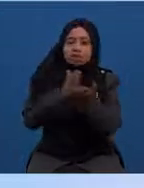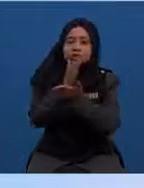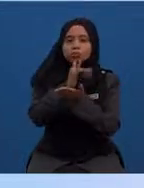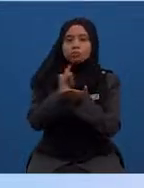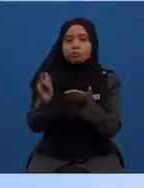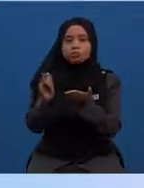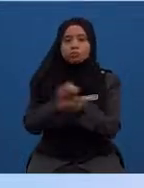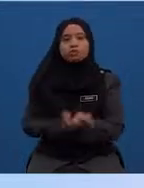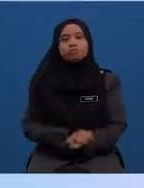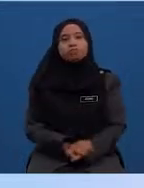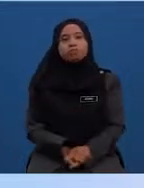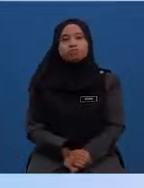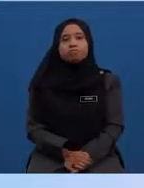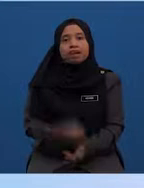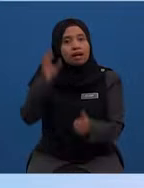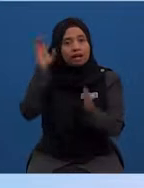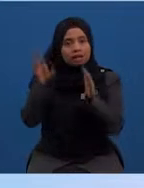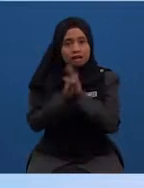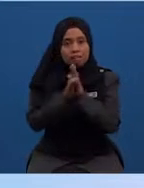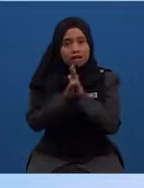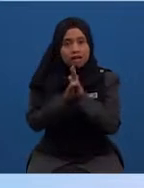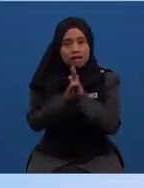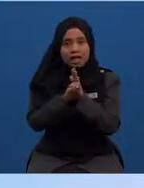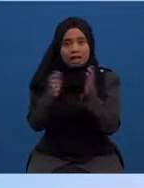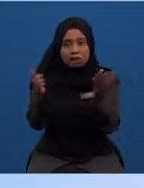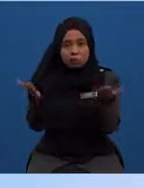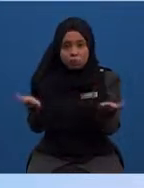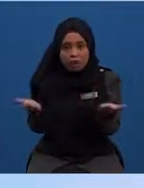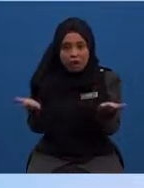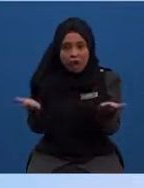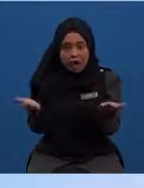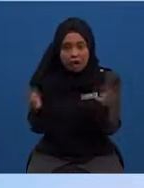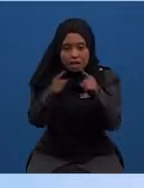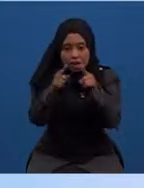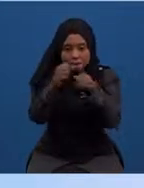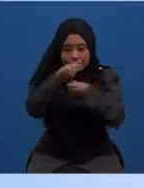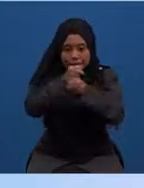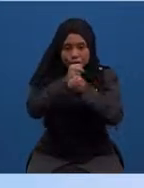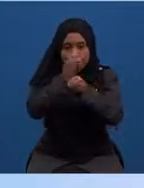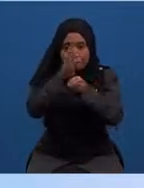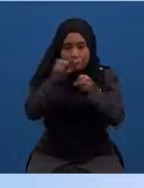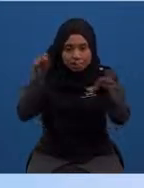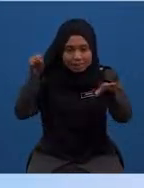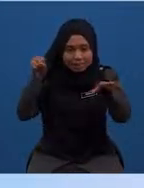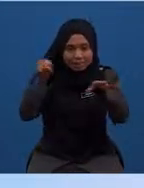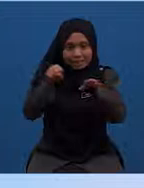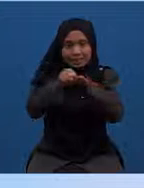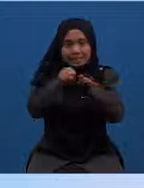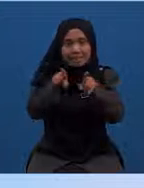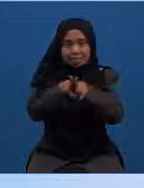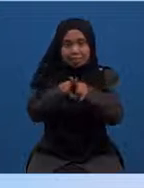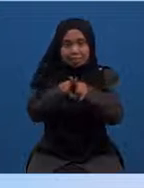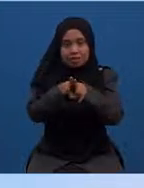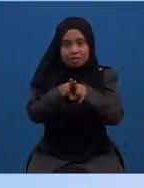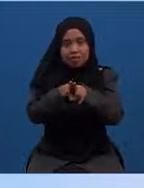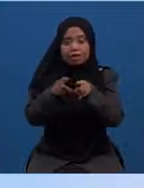Seterusnya, gambar dulang berbentuk segi empat sama. Dulang juga dikenali